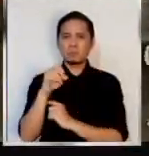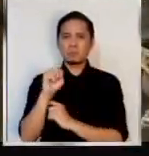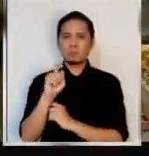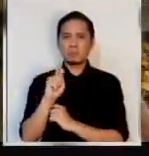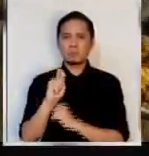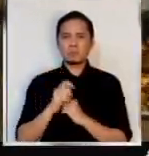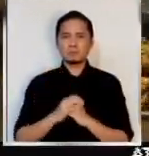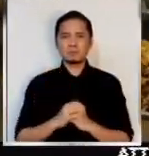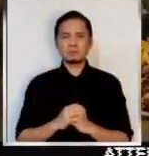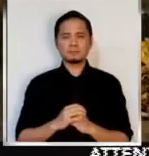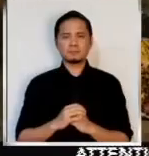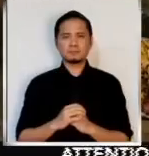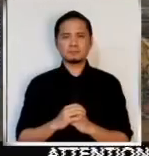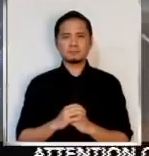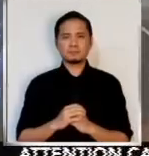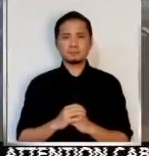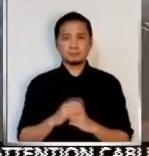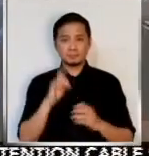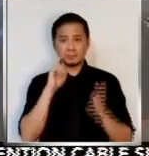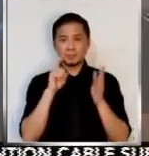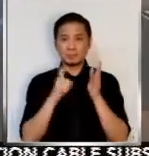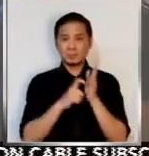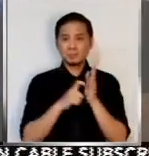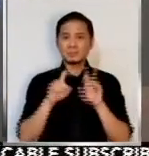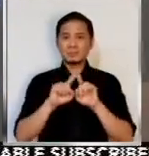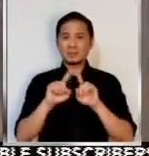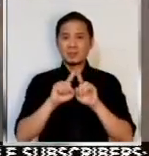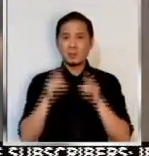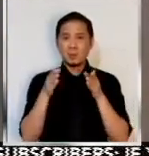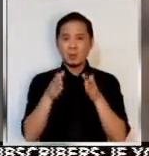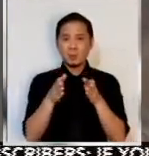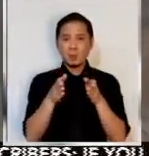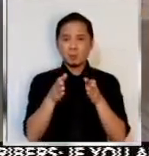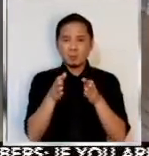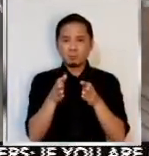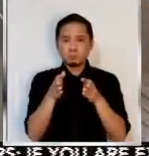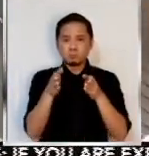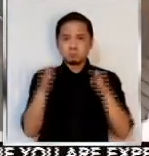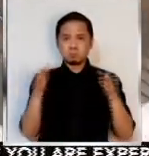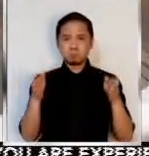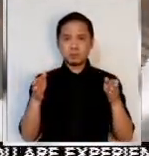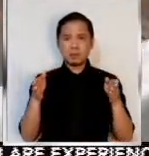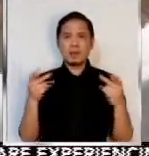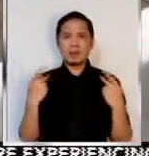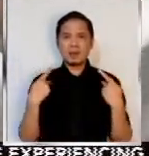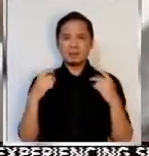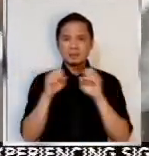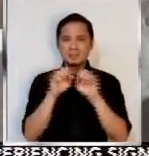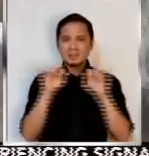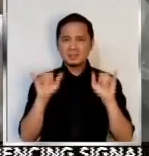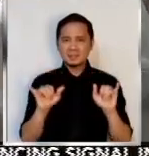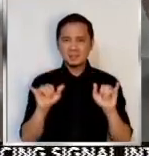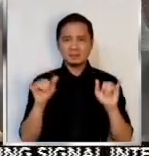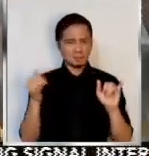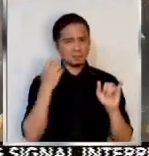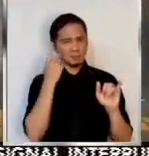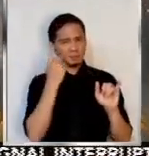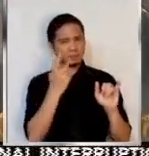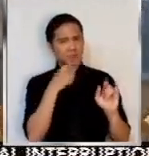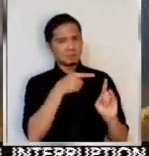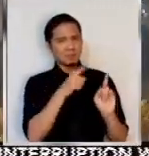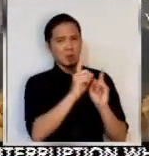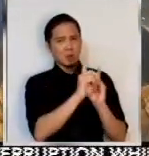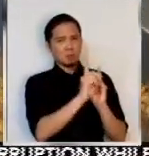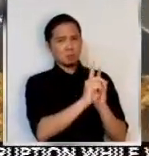Sa mga road widening project, karaniwan na ang ganitong sistema. Papatagin ang gilid ng kalsada para lumuwag,